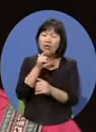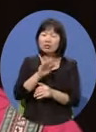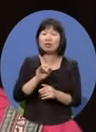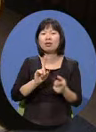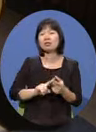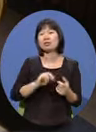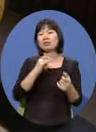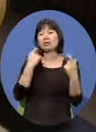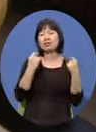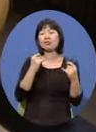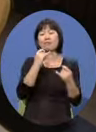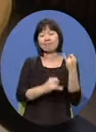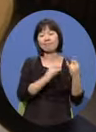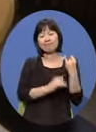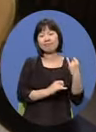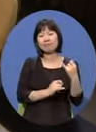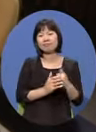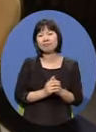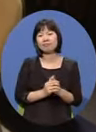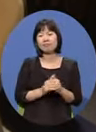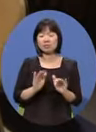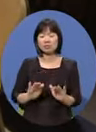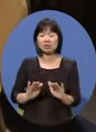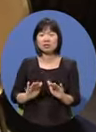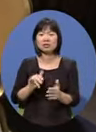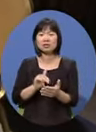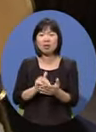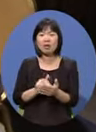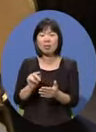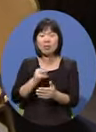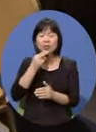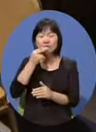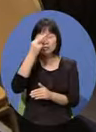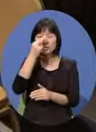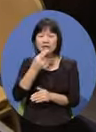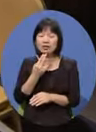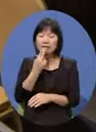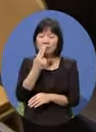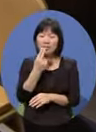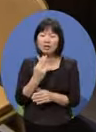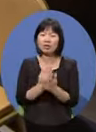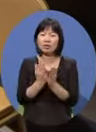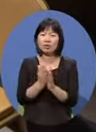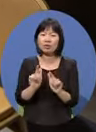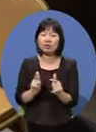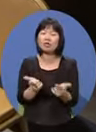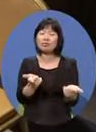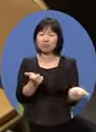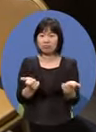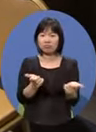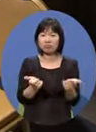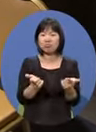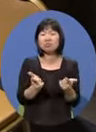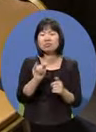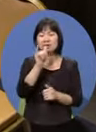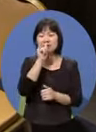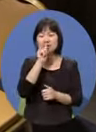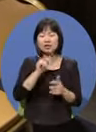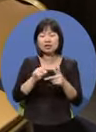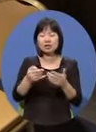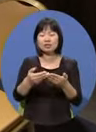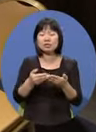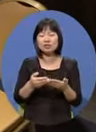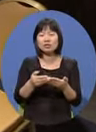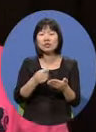거. 어떤 상황에 있어서 뭐 술이든 담배든 뭐 여러 가지로 융통성이 좀 있게 이해